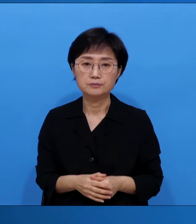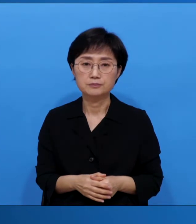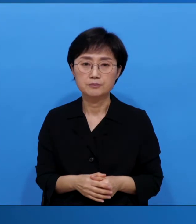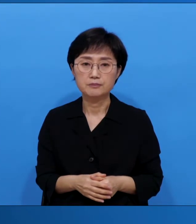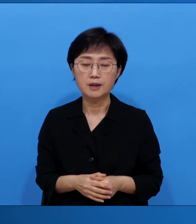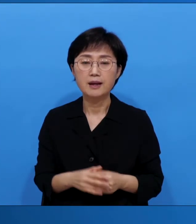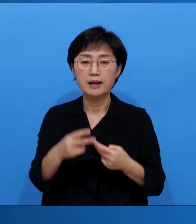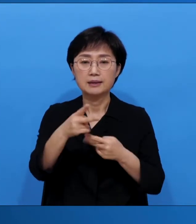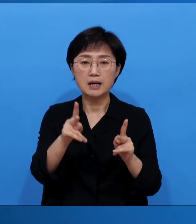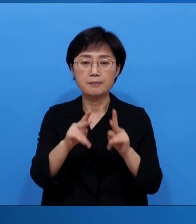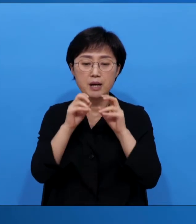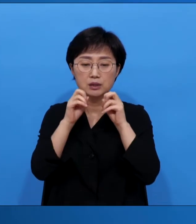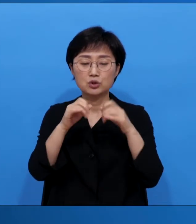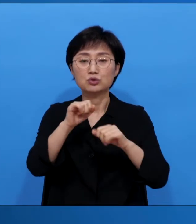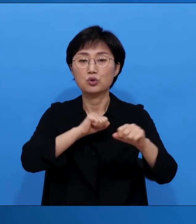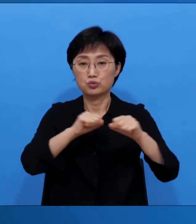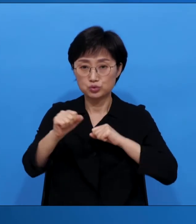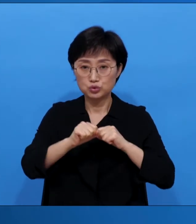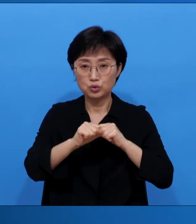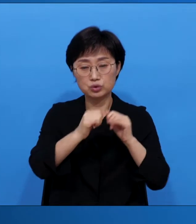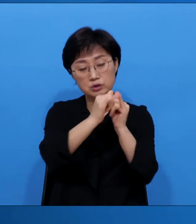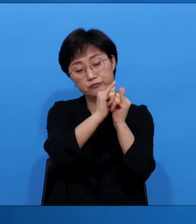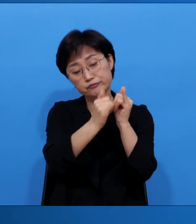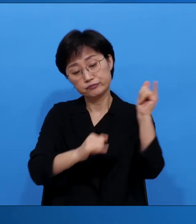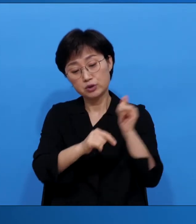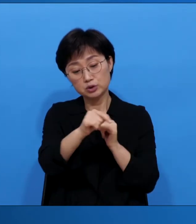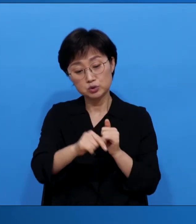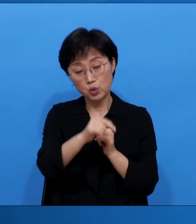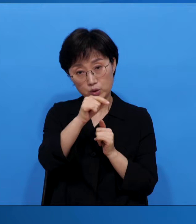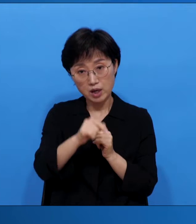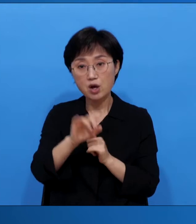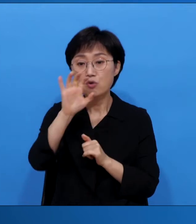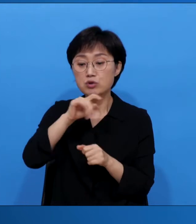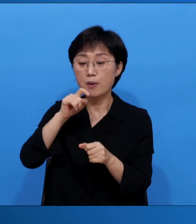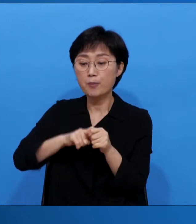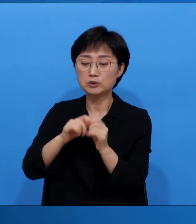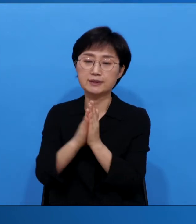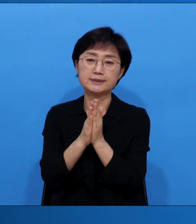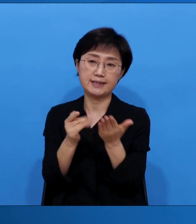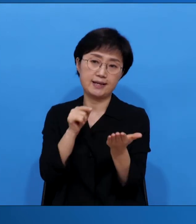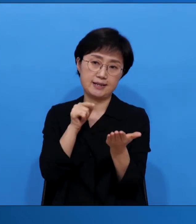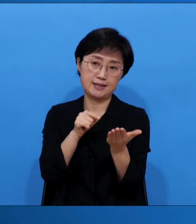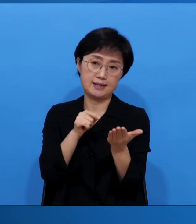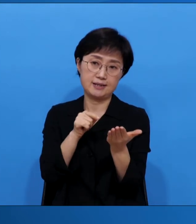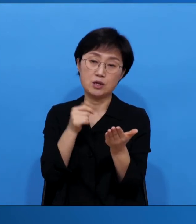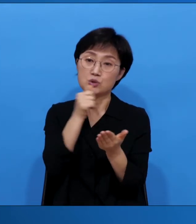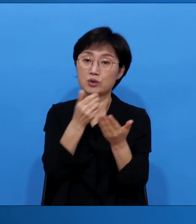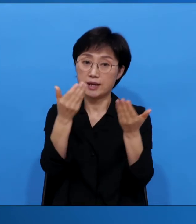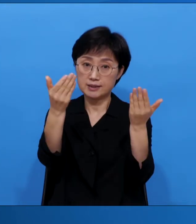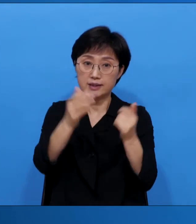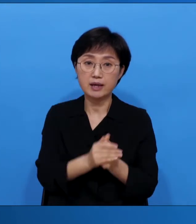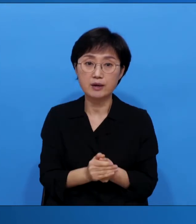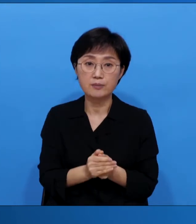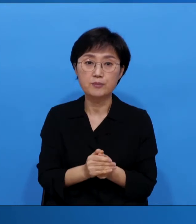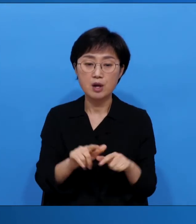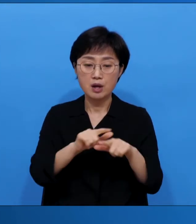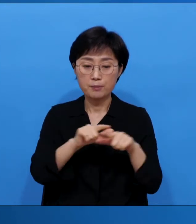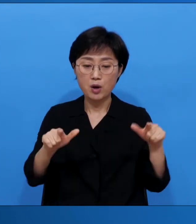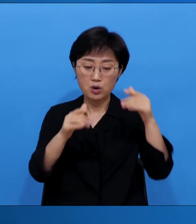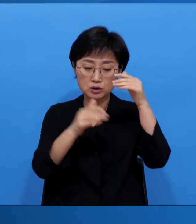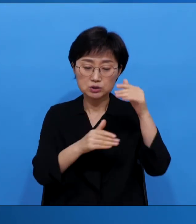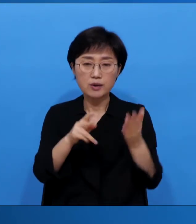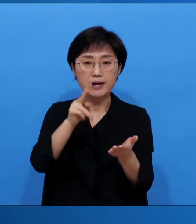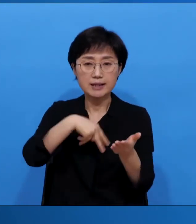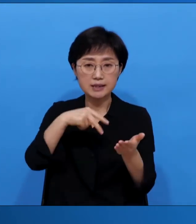다락방 전도운동의 흐름 속에서 살펴보는 훈련교재의 역사. 이번 주는 평신도가 읽을 전도훈련 교재편을